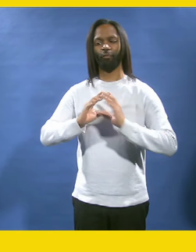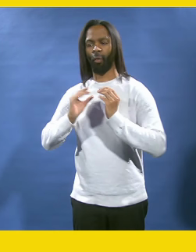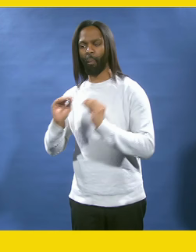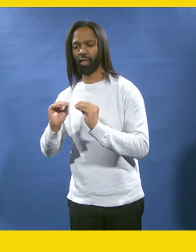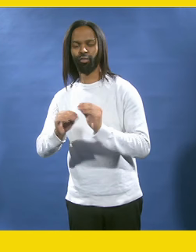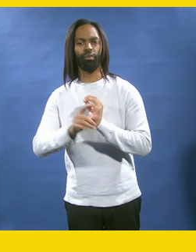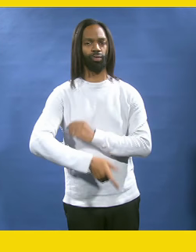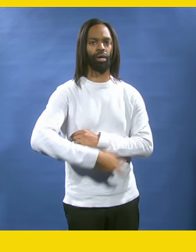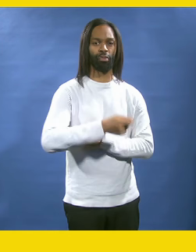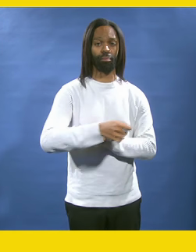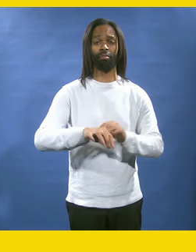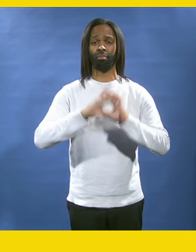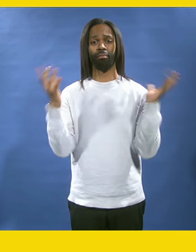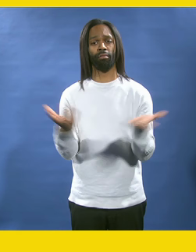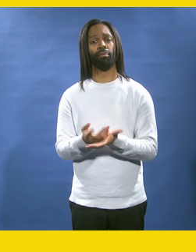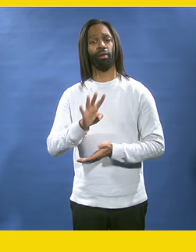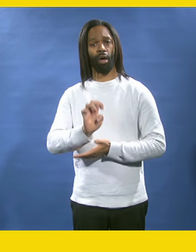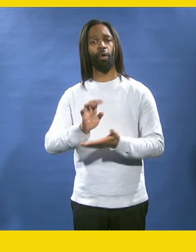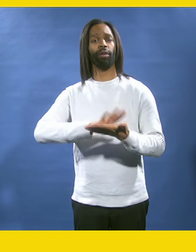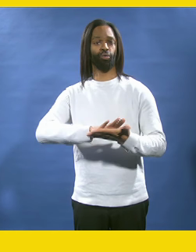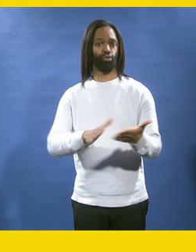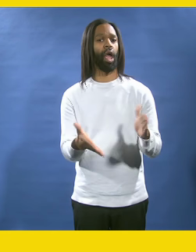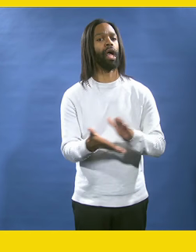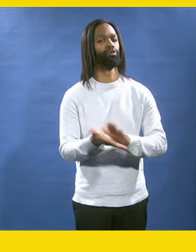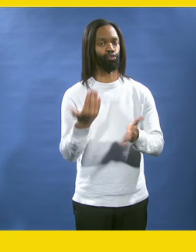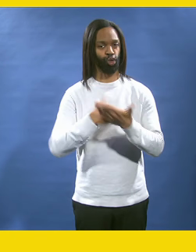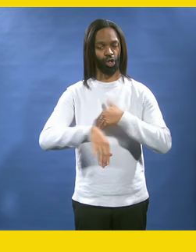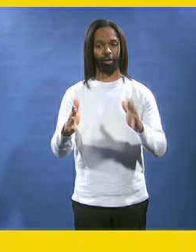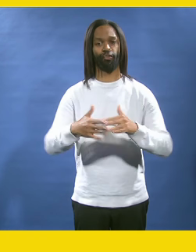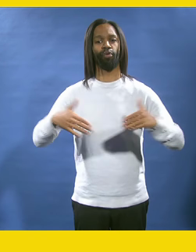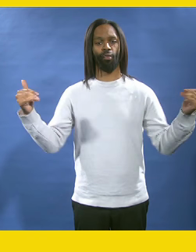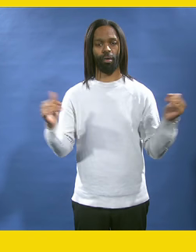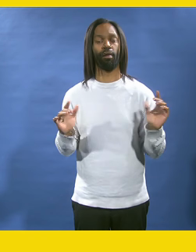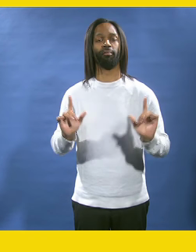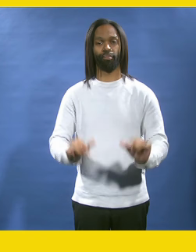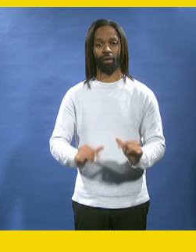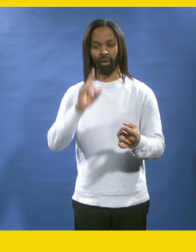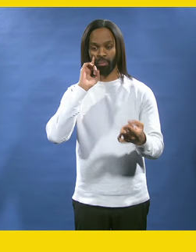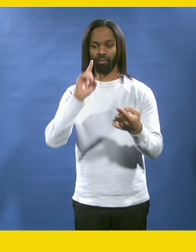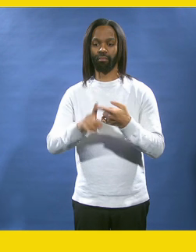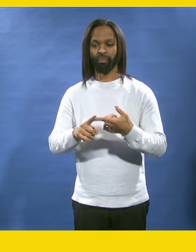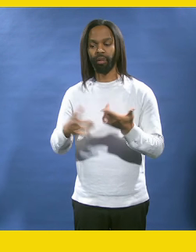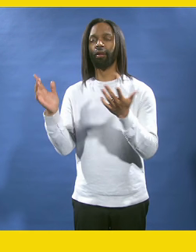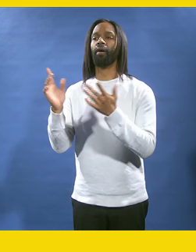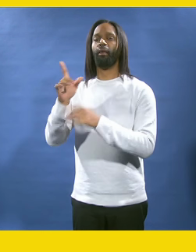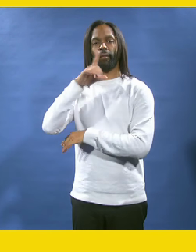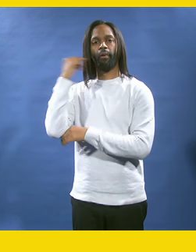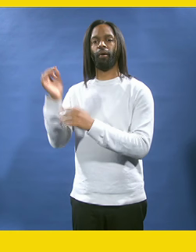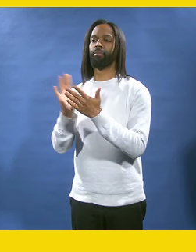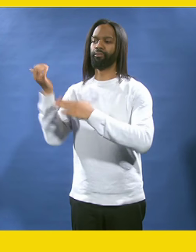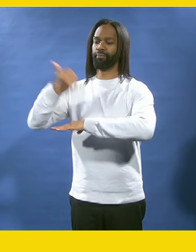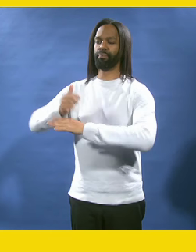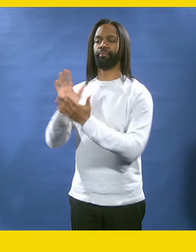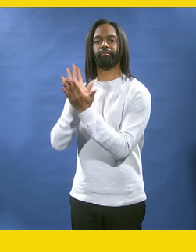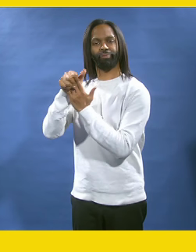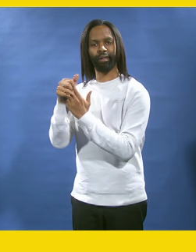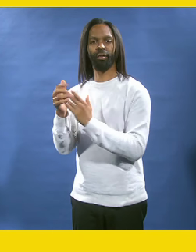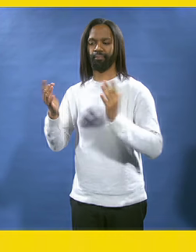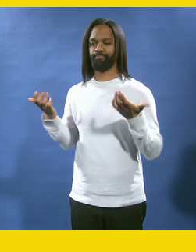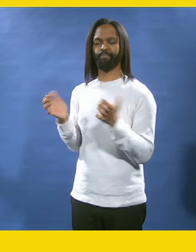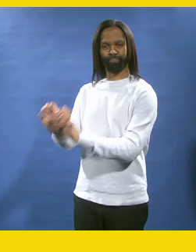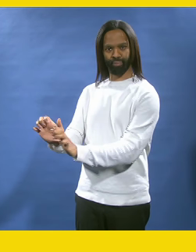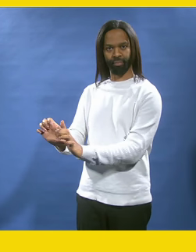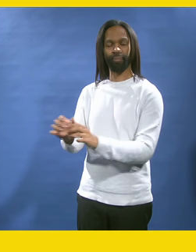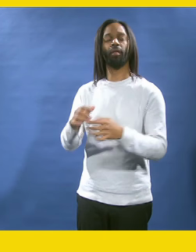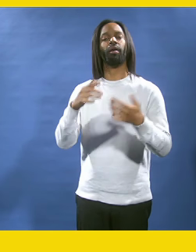sommes 40 associations présentes à l'Agora pour renforcer la lutte antipatriarcale, pour mettre en lumière les efforts et luttes contre